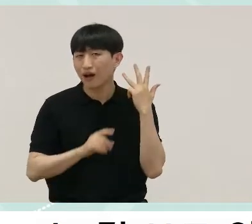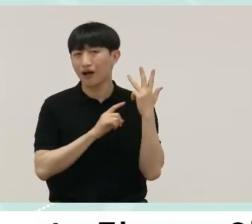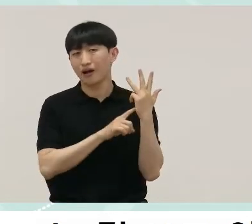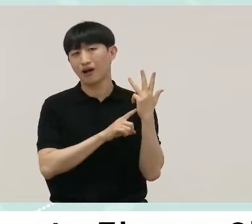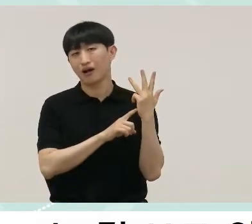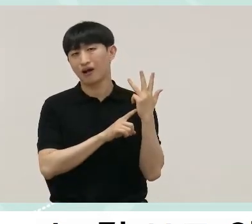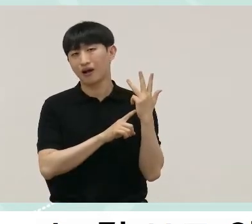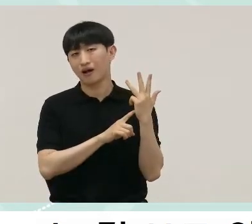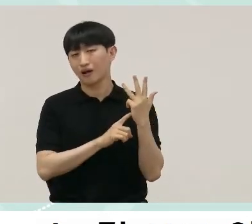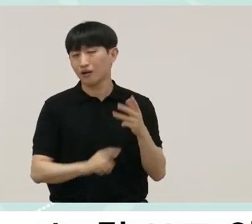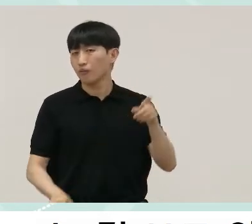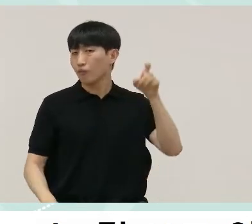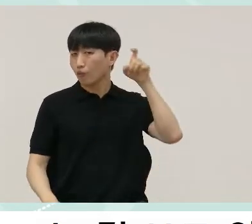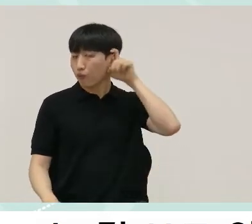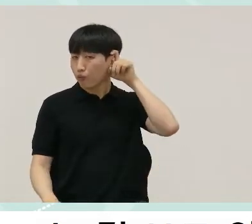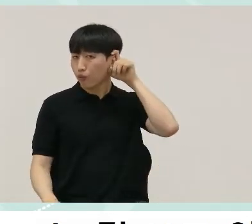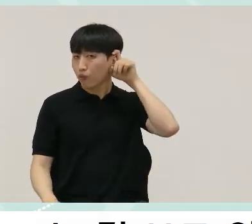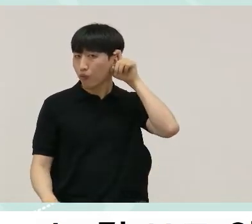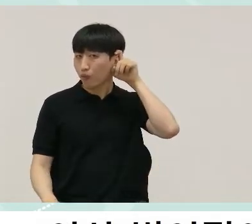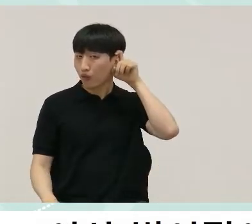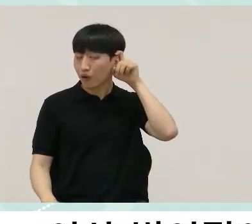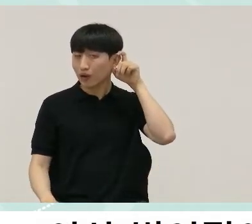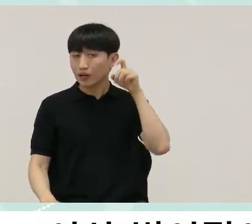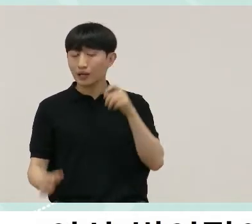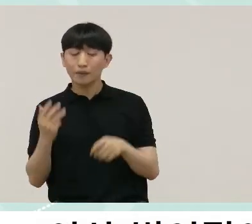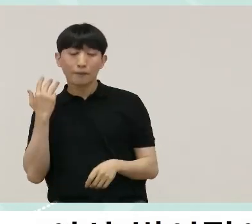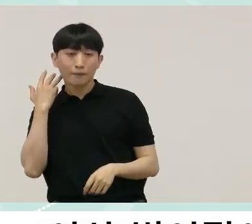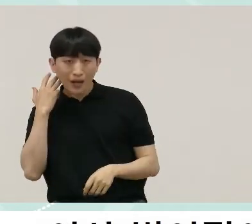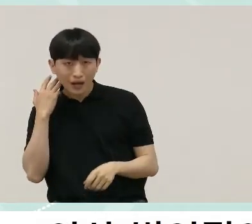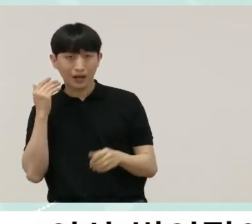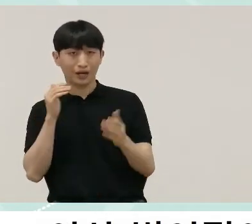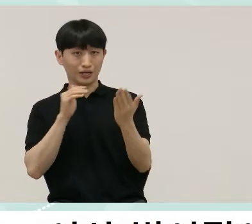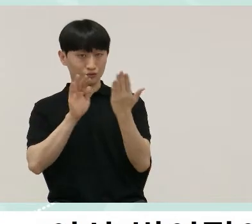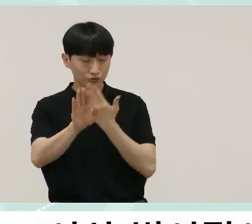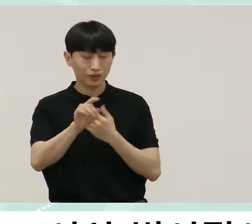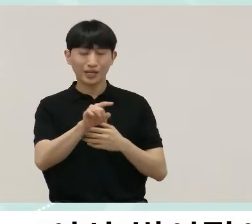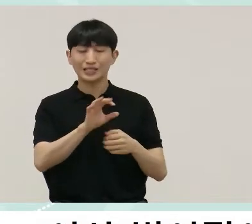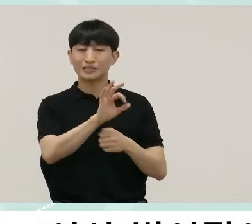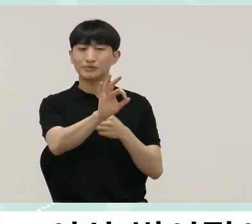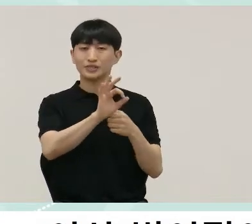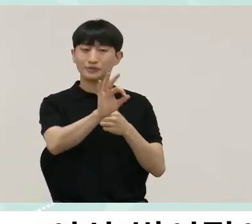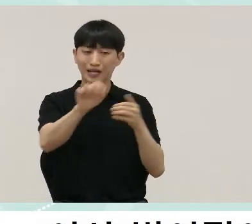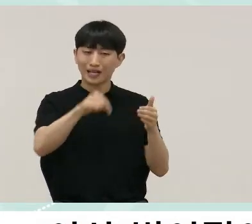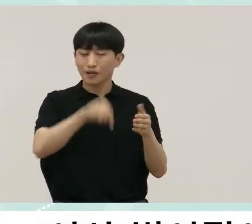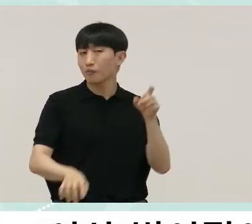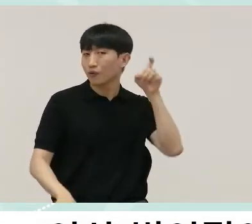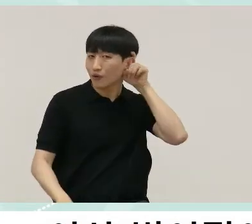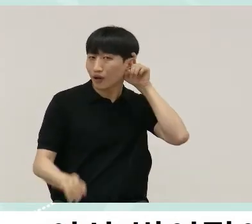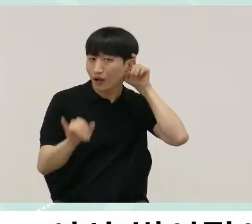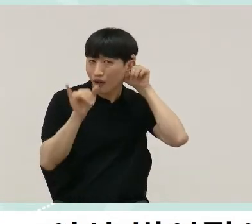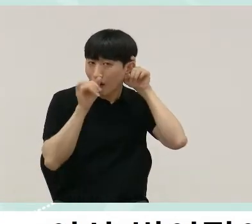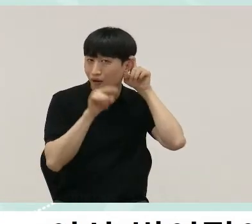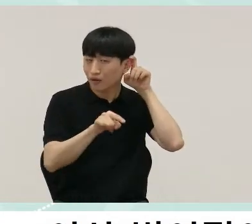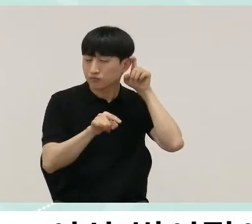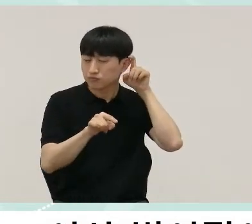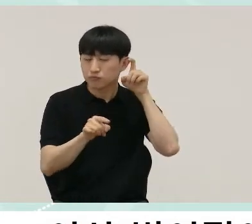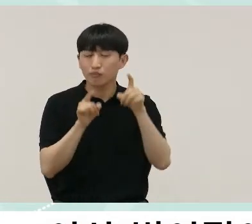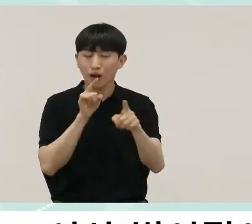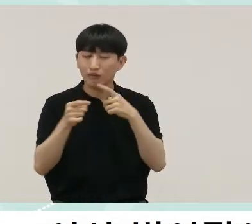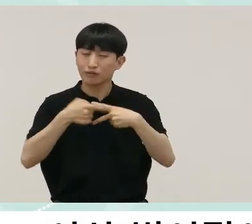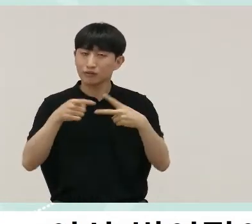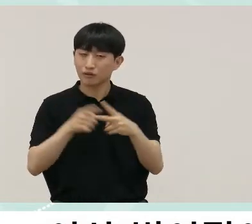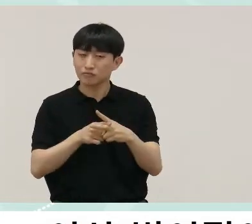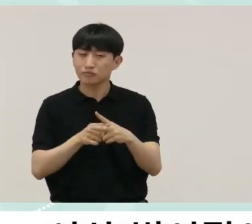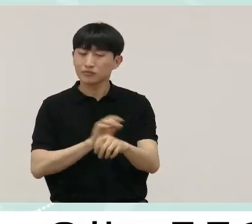보청기를 착용한 그룹들이 점수가 좀 더 높은 것 같기는 하지만 통계적으로 그렇게 유의하지는 않은 것 같아요.